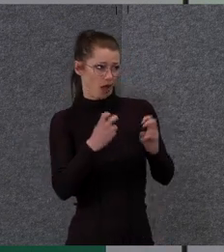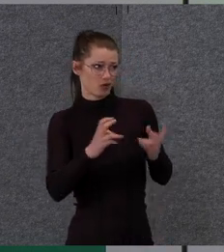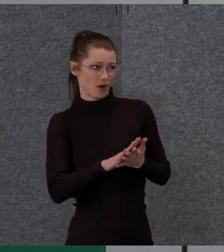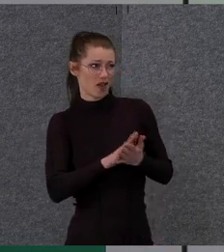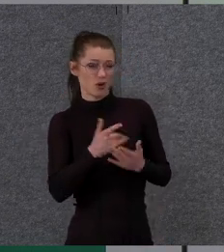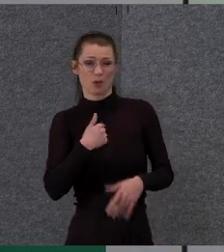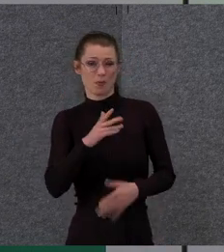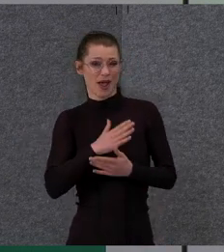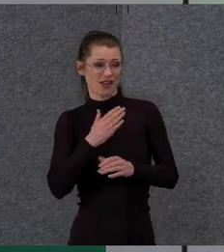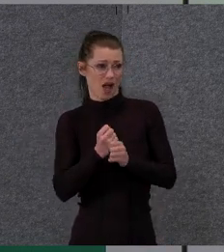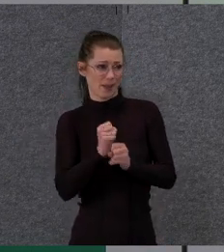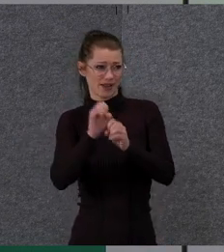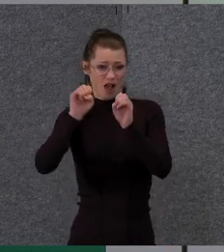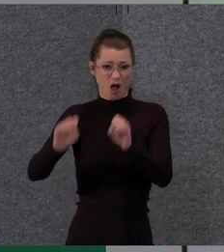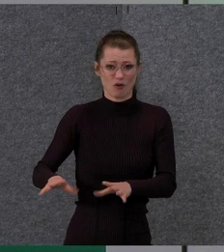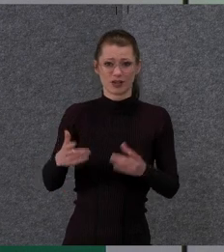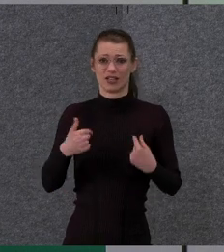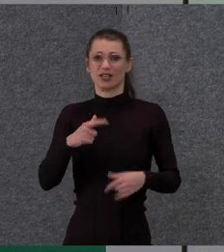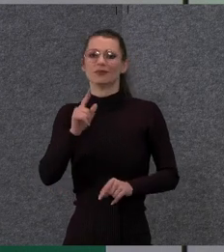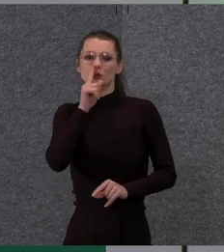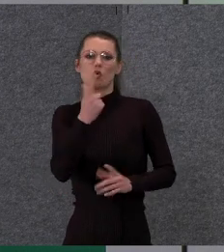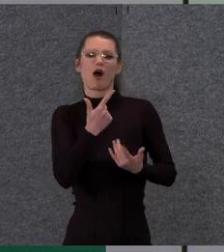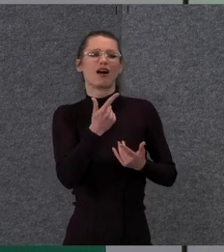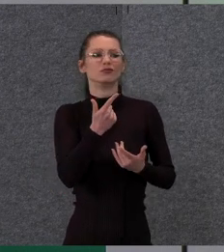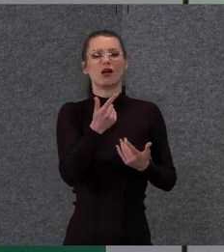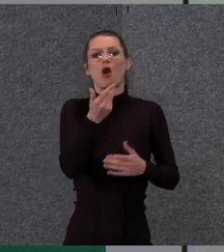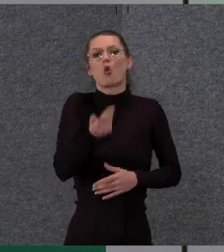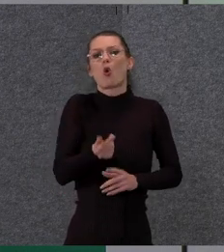gebe meine Arbeit ganz auf, weil ich hier nur der Zuverdienst